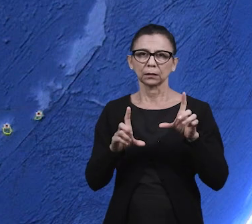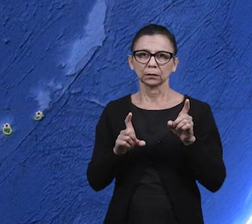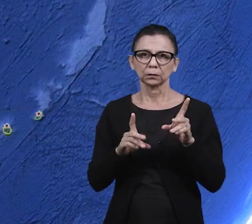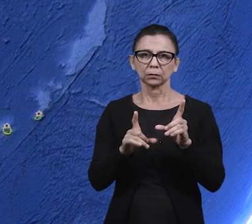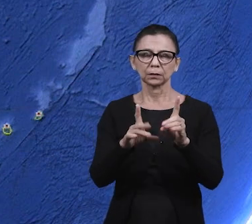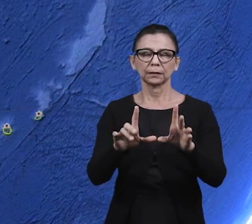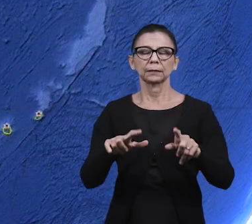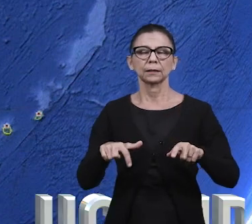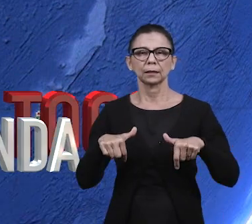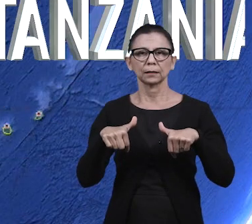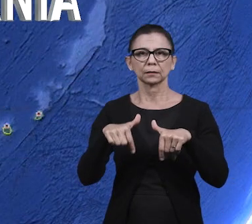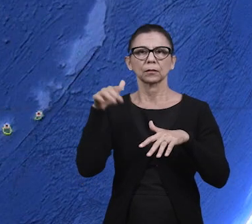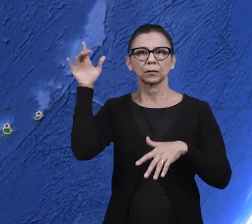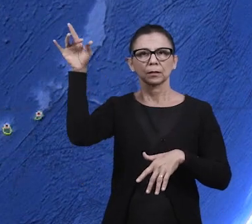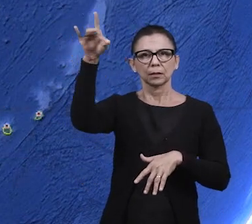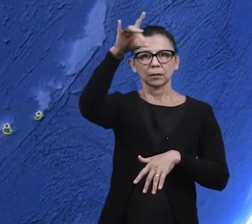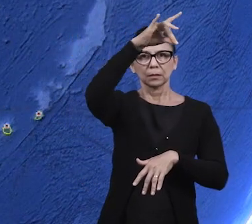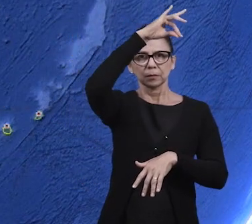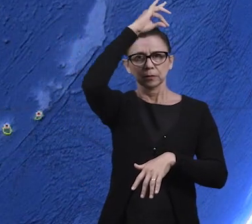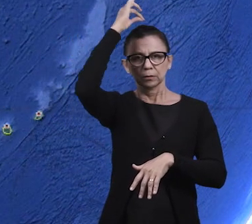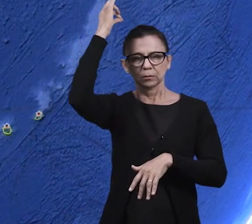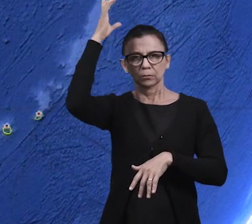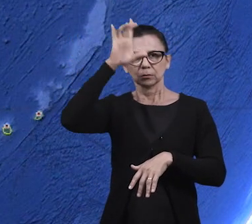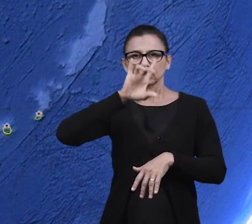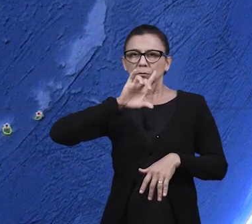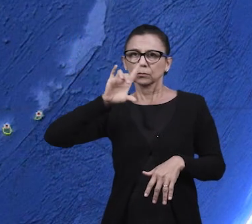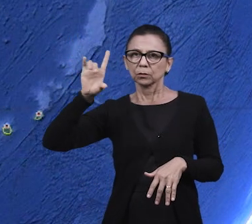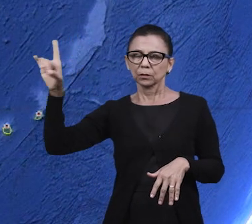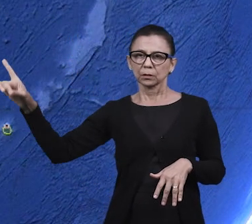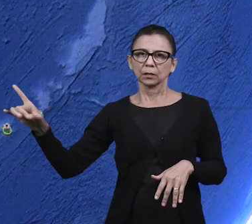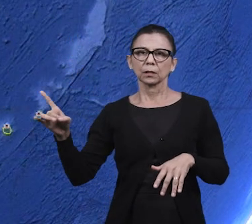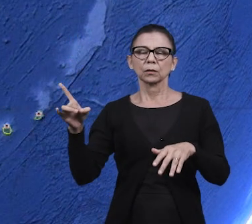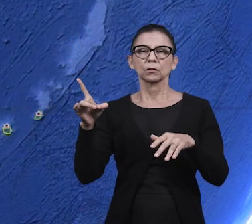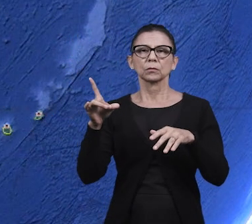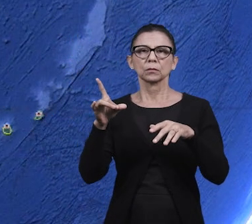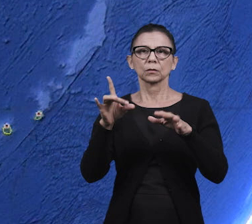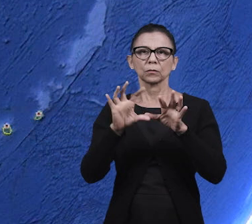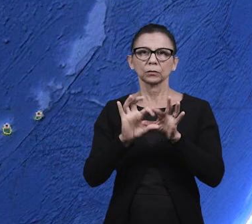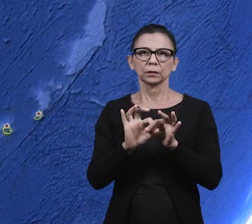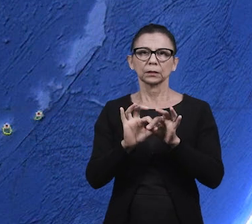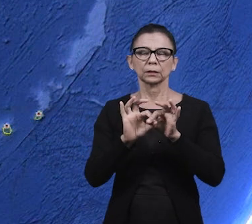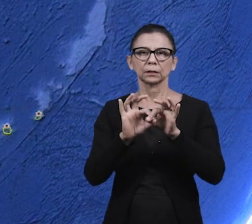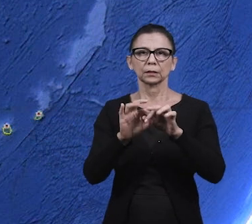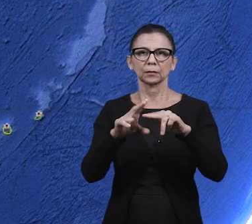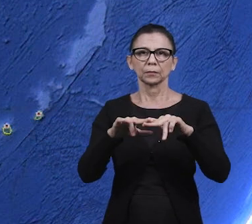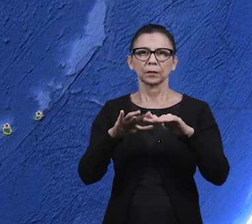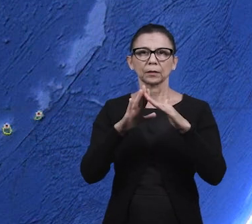du Saint-Esprit de Dieu et unies par la parole vivante.